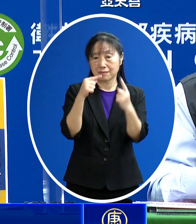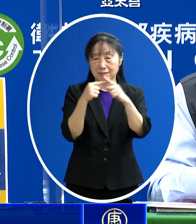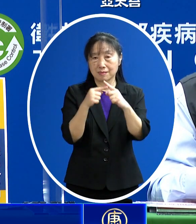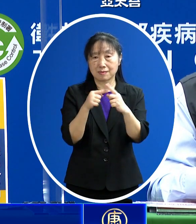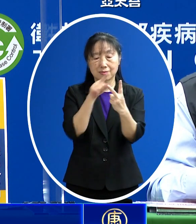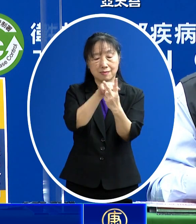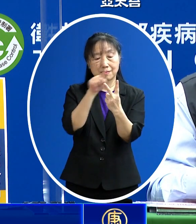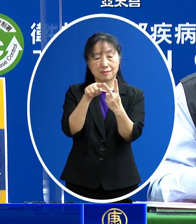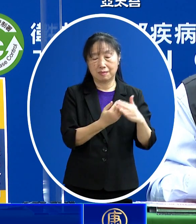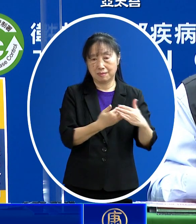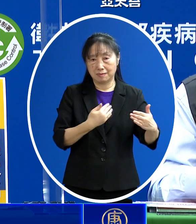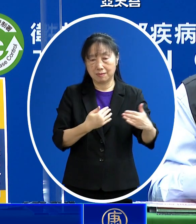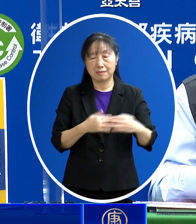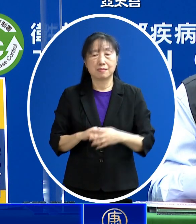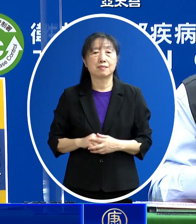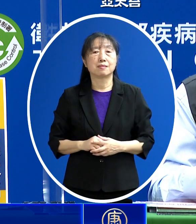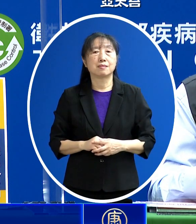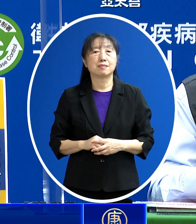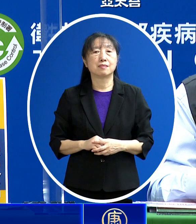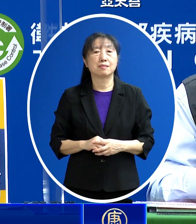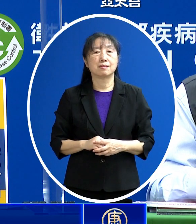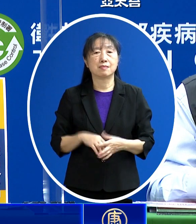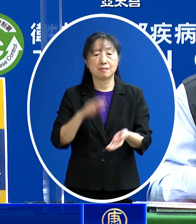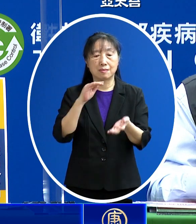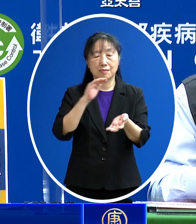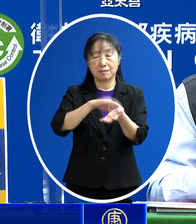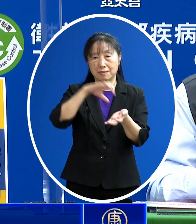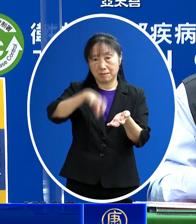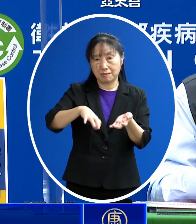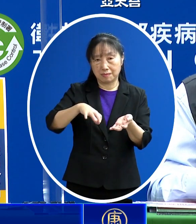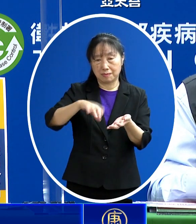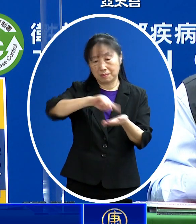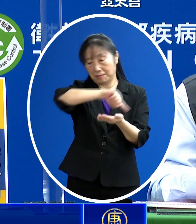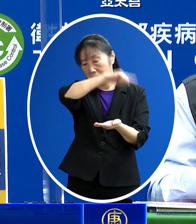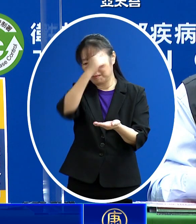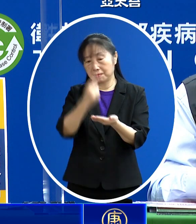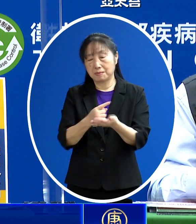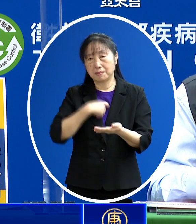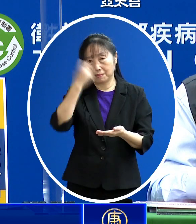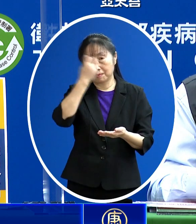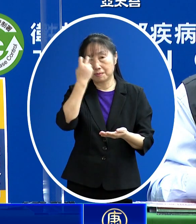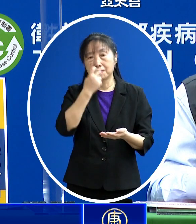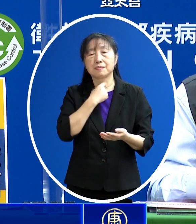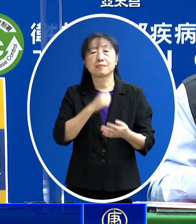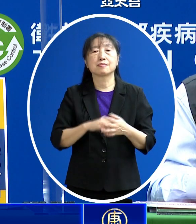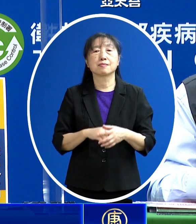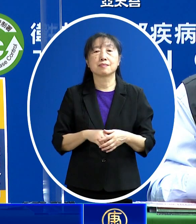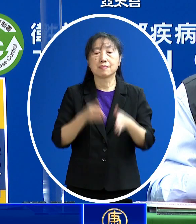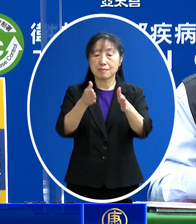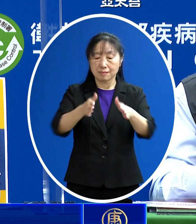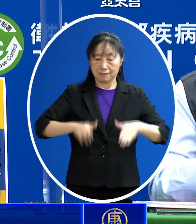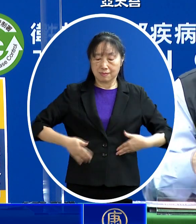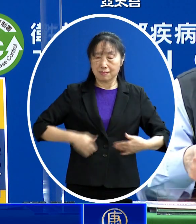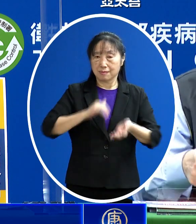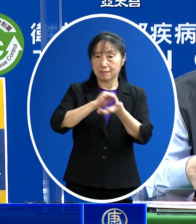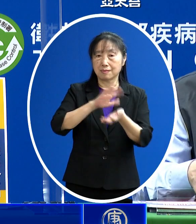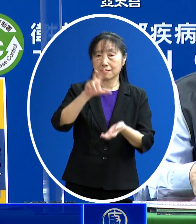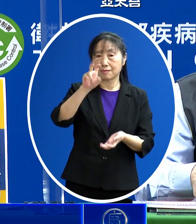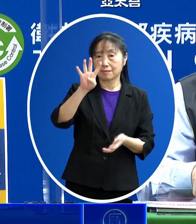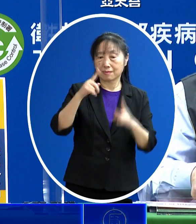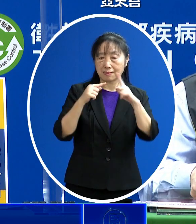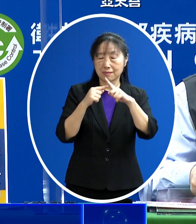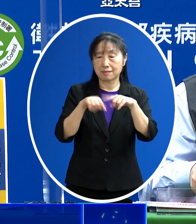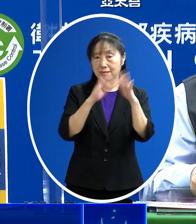有确诊的病人，那安排全院员工的裁剪，那现在对急诊的病患74人全